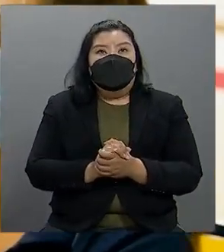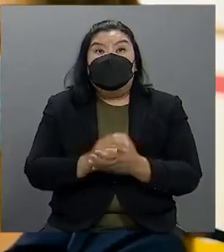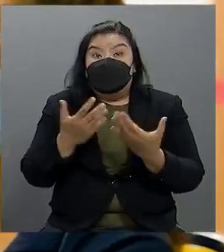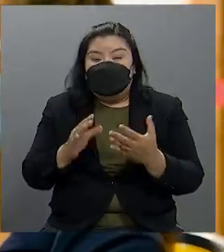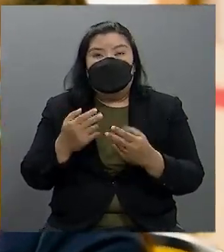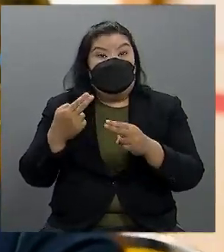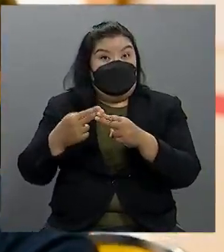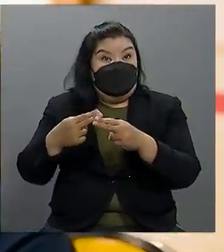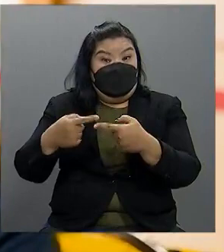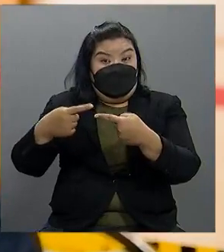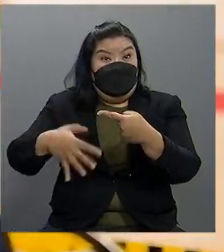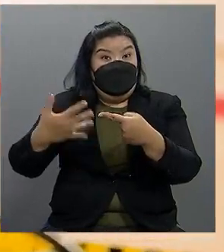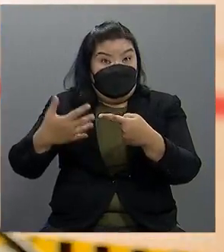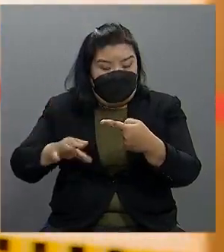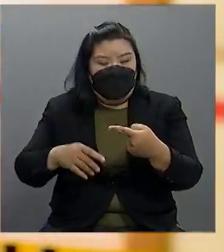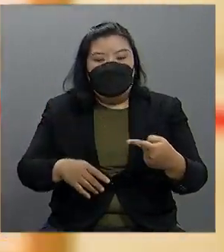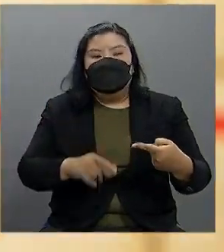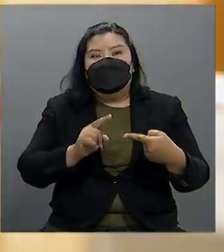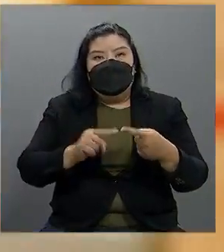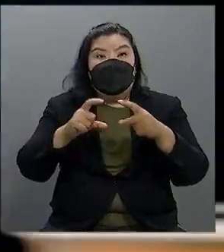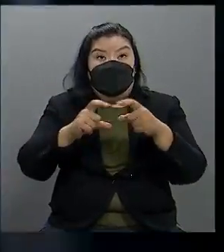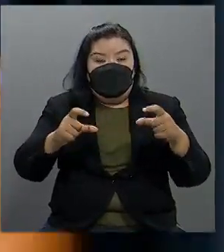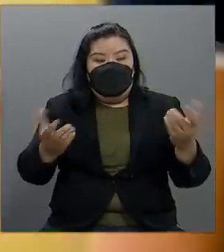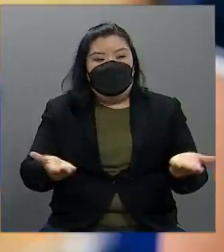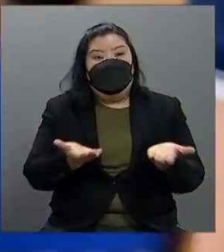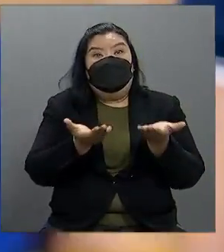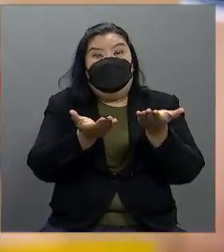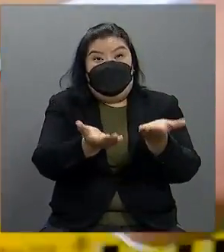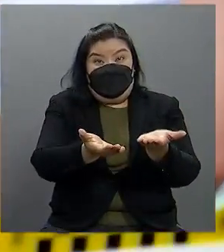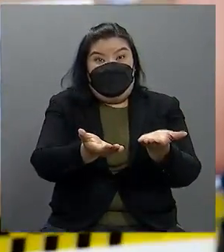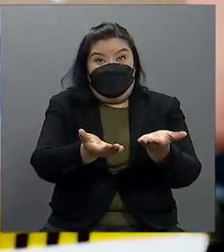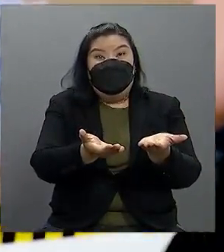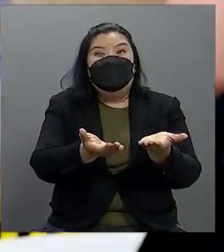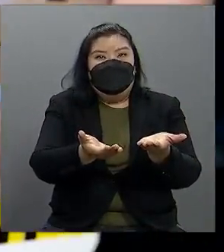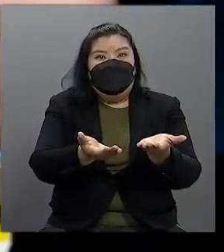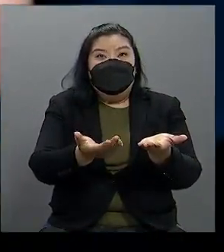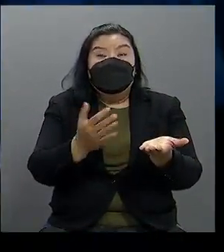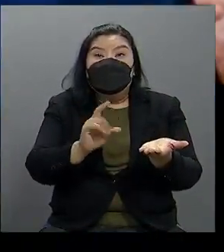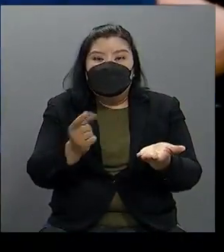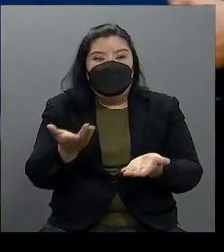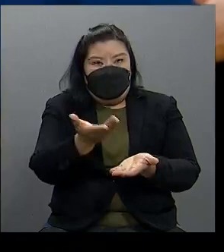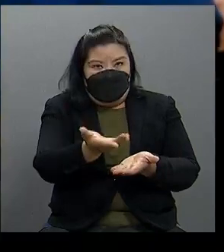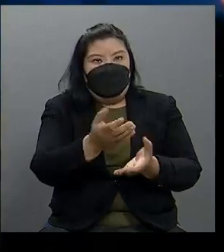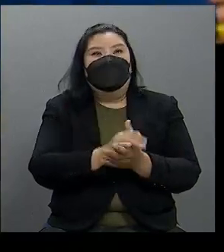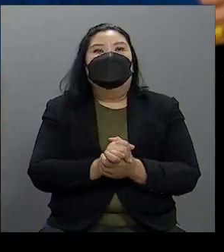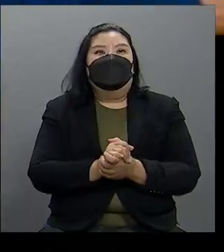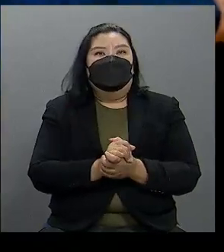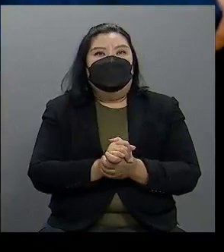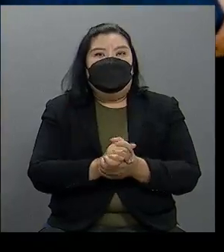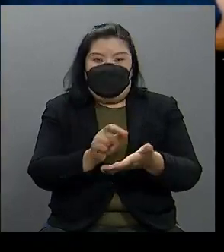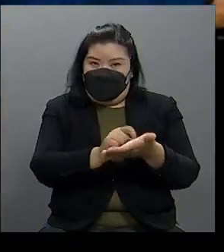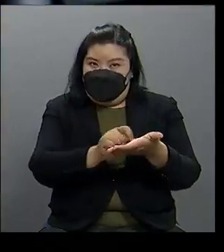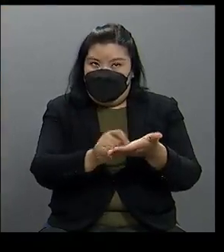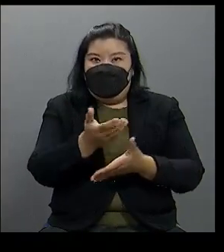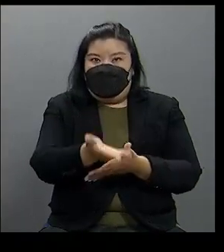รเลือกตั้งผู้บริหารบัตรตั้งสมาชิกนะครับทั้งเล่มนะครับมาให้ผู้มีสิทธิ์เลือกตั้งที่รอลงคะแนนที่ลงในพิเศ